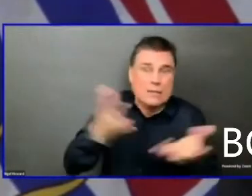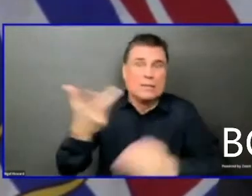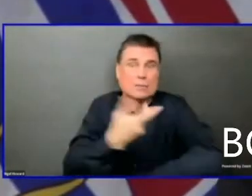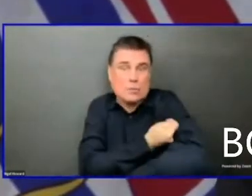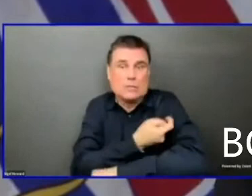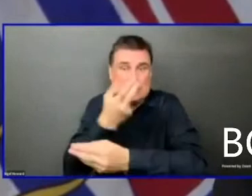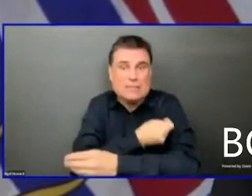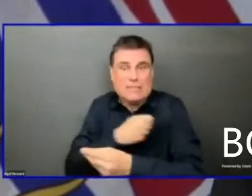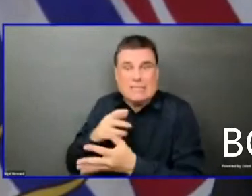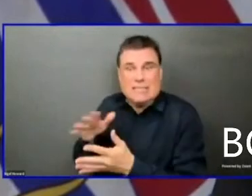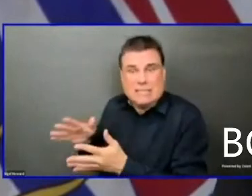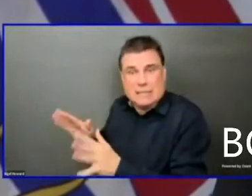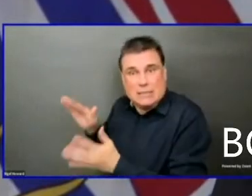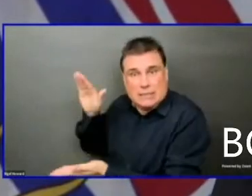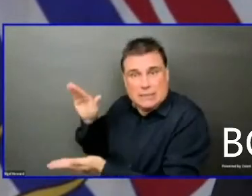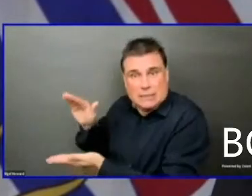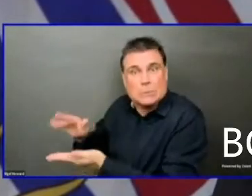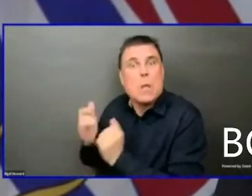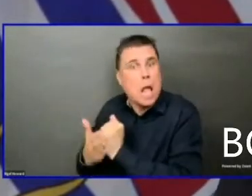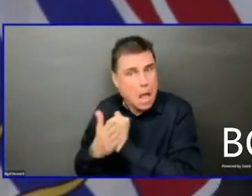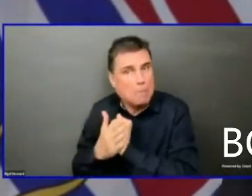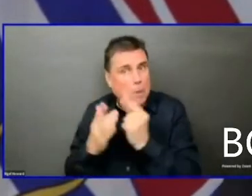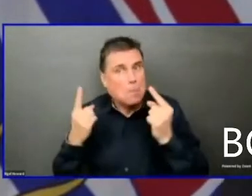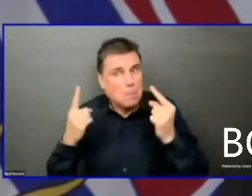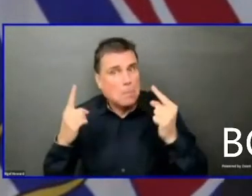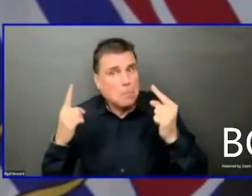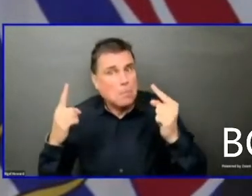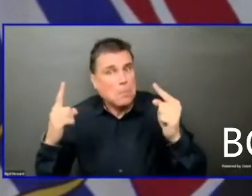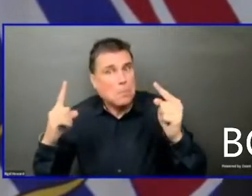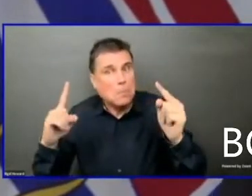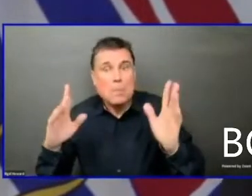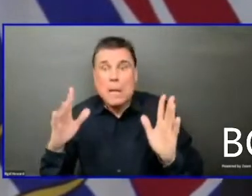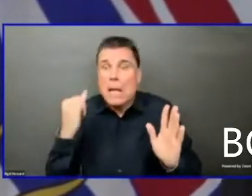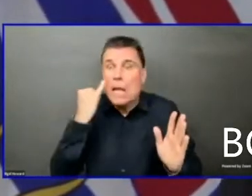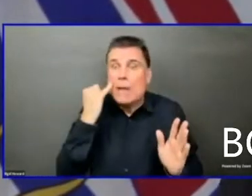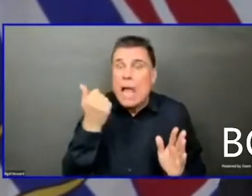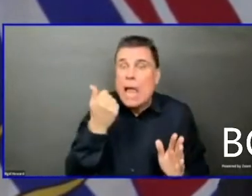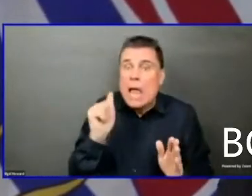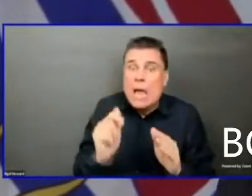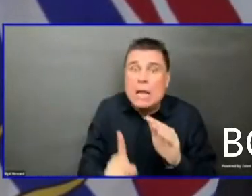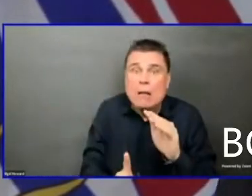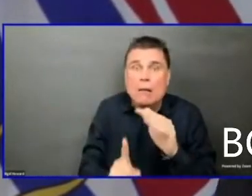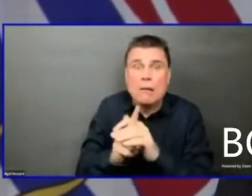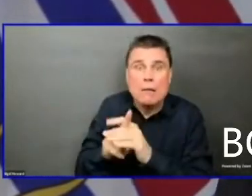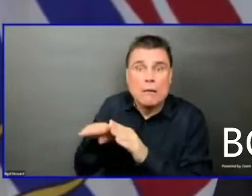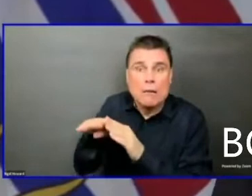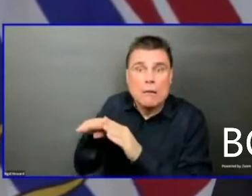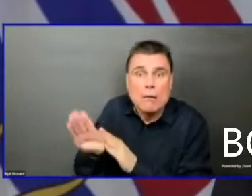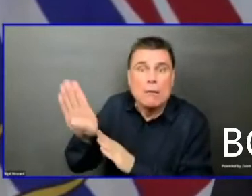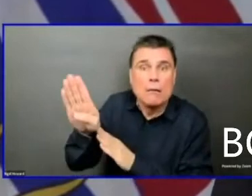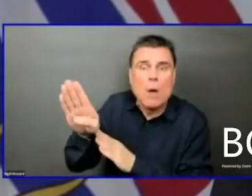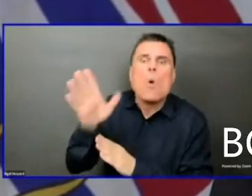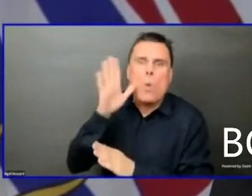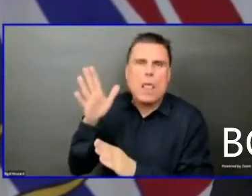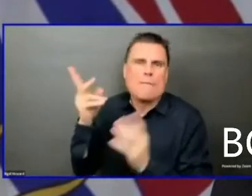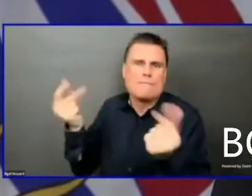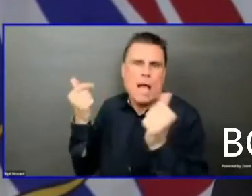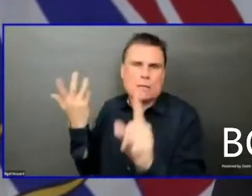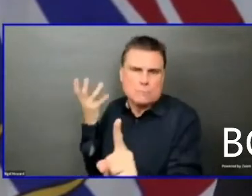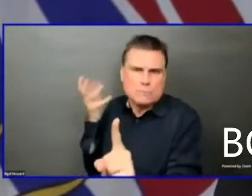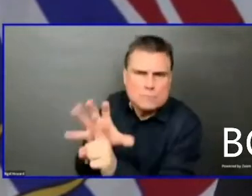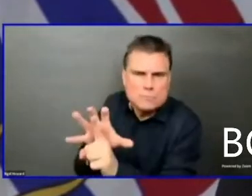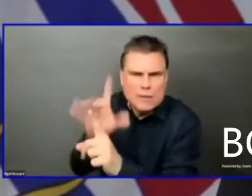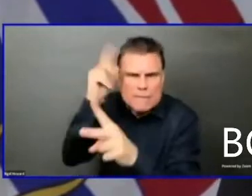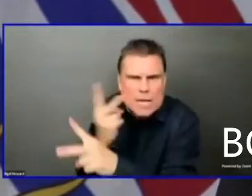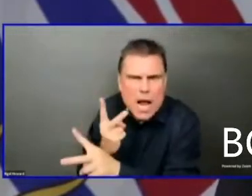够下降 rapidly to any surge in 那么 variants of 如果 concern 看到 that 慢 may come 慢 up 一 very 点，只要有一 quickly. 点上升的 We 苗头， only 我们 need 一 look 定要 around